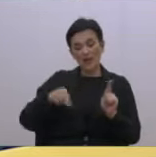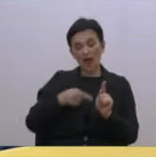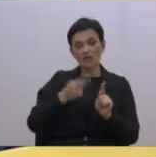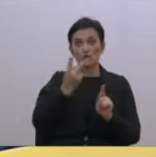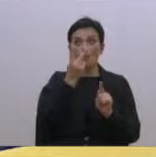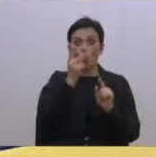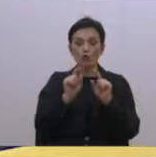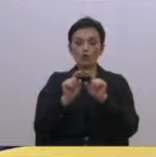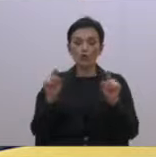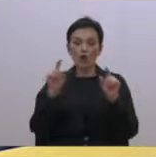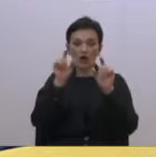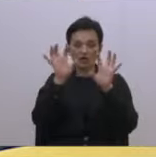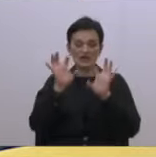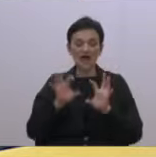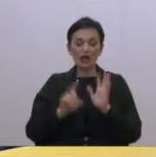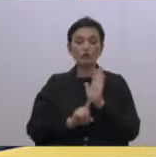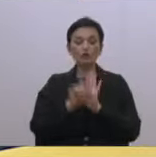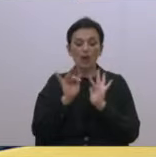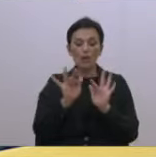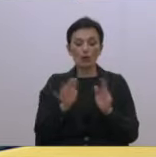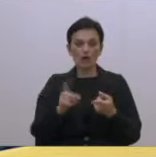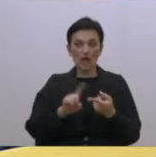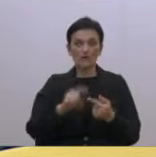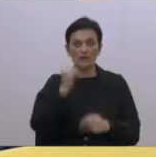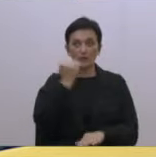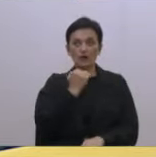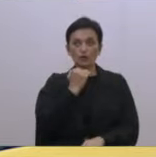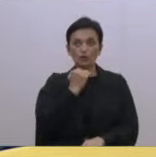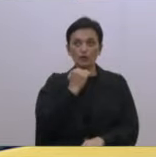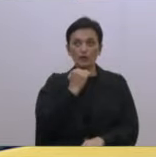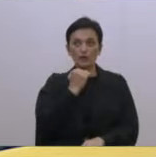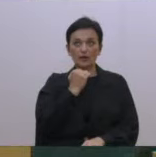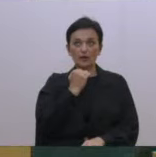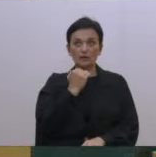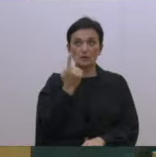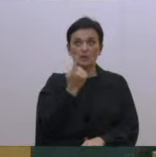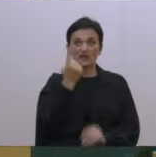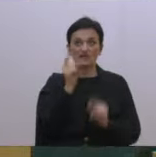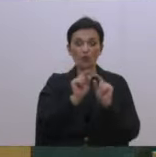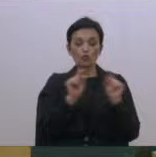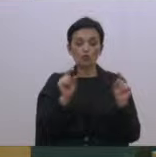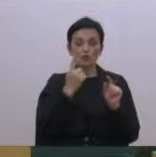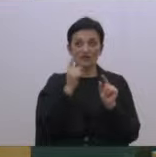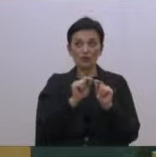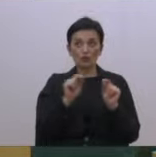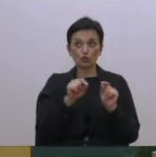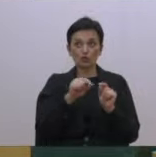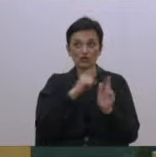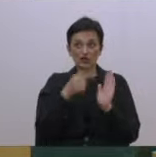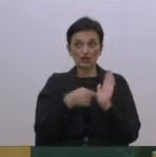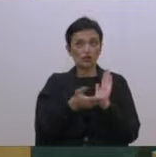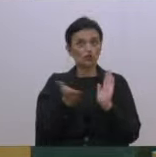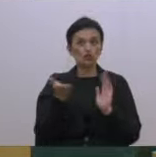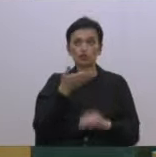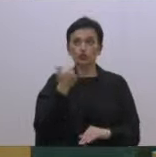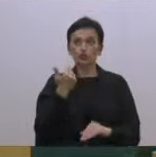კი ეხება კანონის ამოქმედებას. მადლობა. პირველ მუხლის პირველ პუნქტთან თუ არის კითხვები?